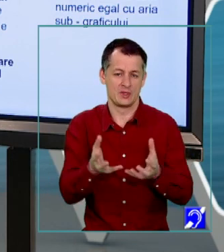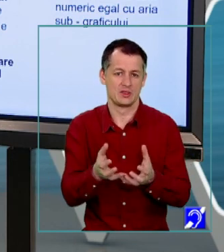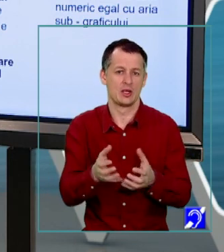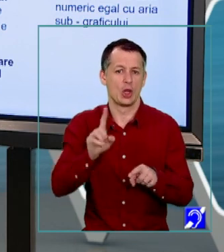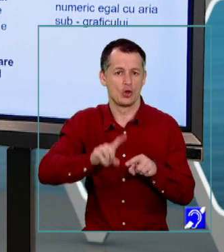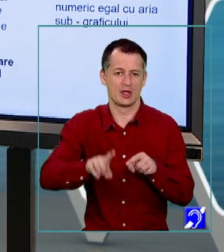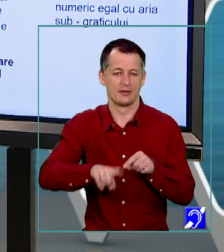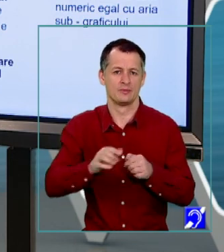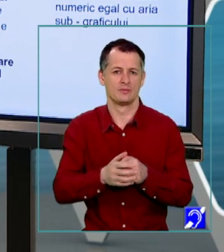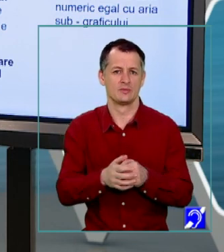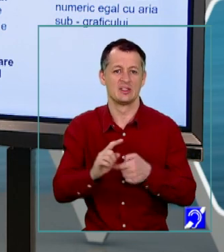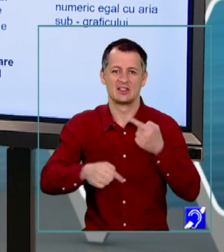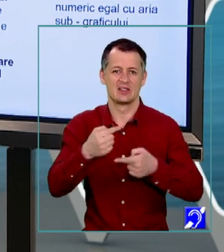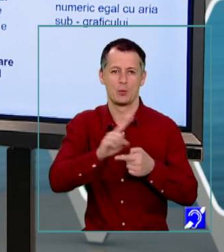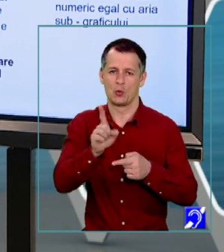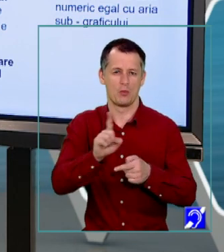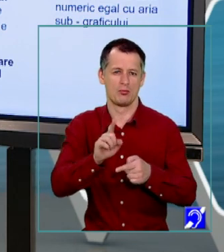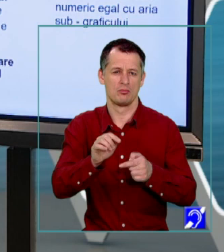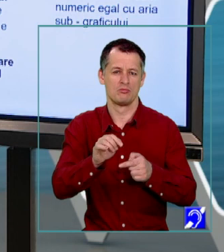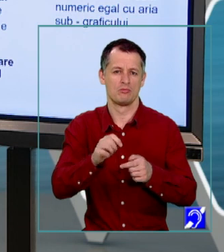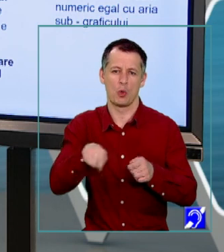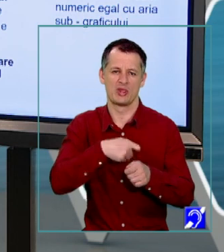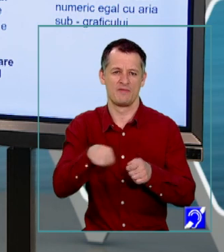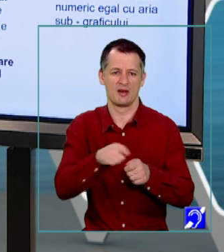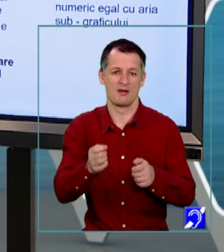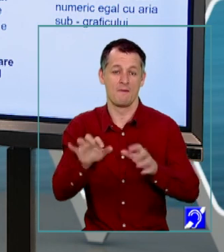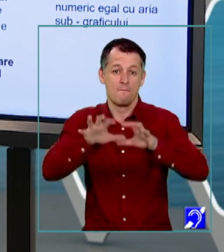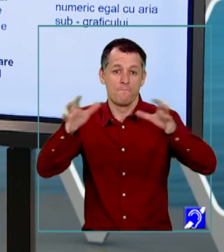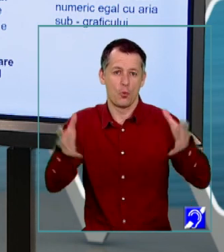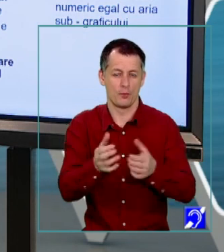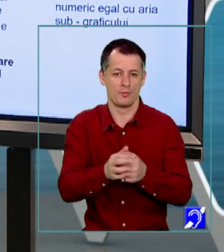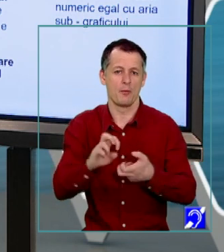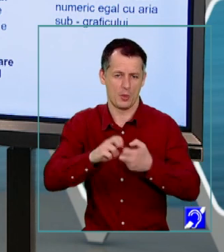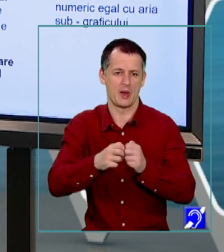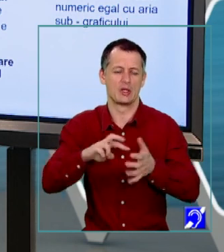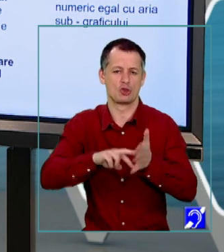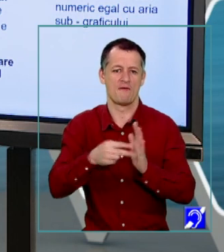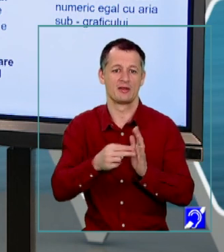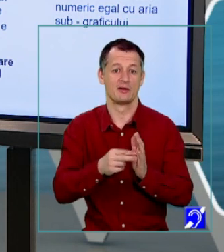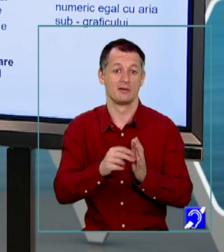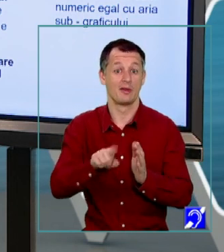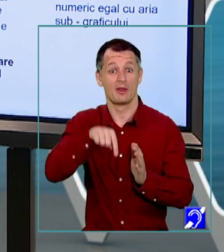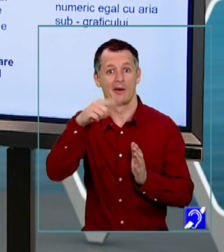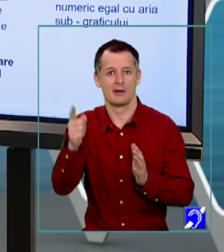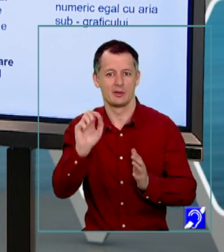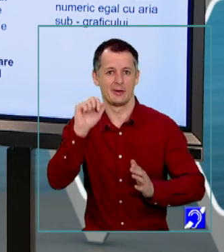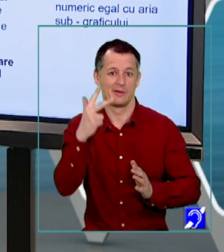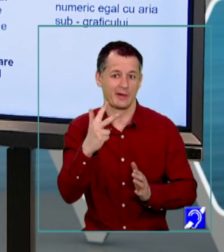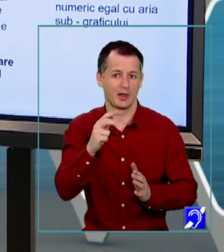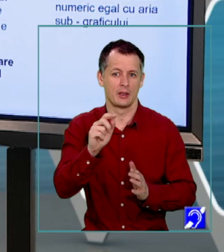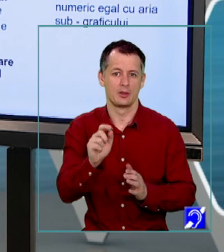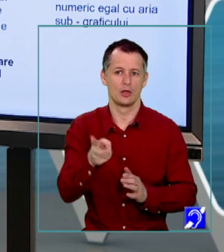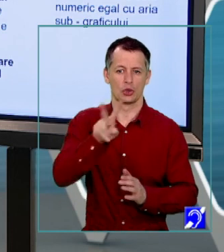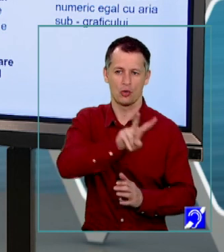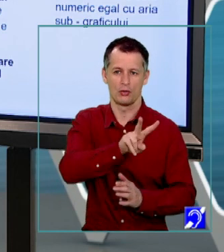Sistemul nu-și modifică volumul, deci problema este rezolvată. În schimb, în procesul 3, 2, lucru